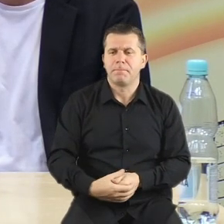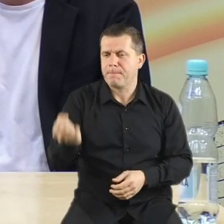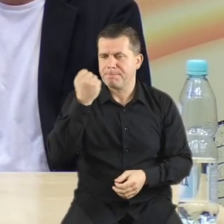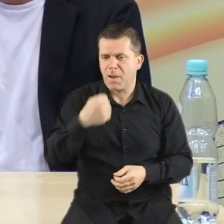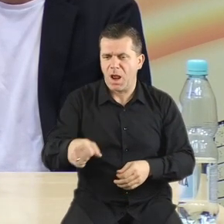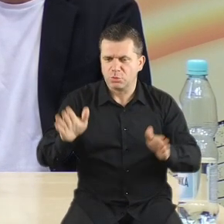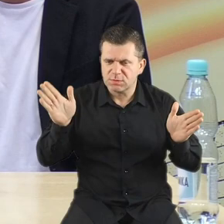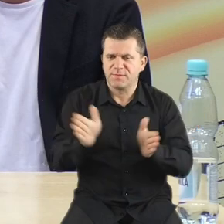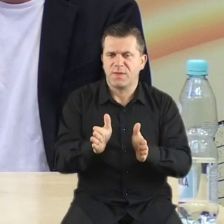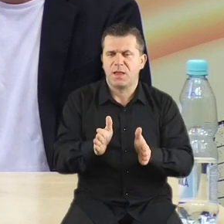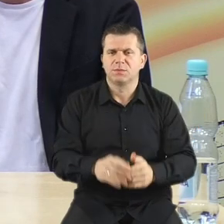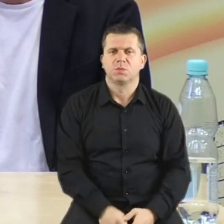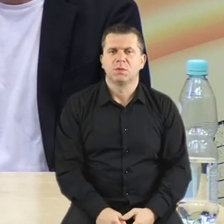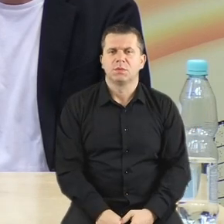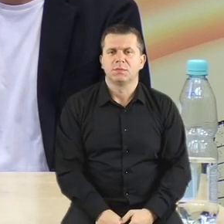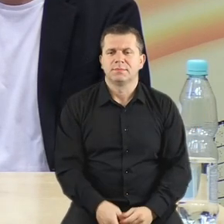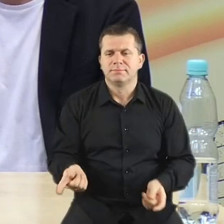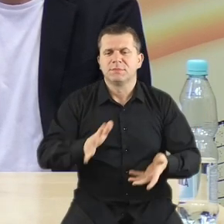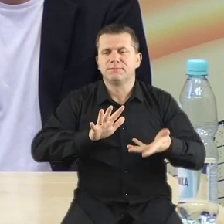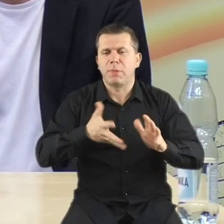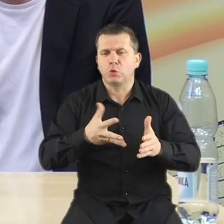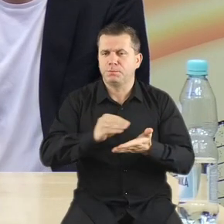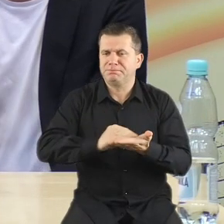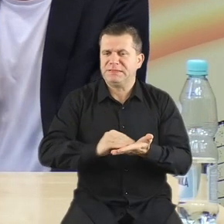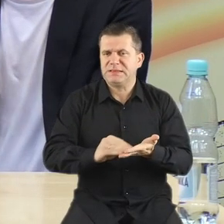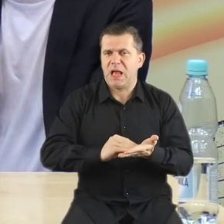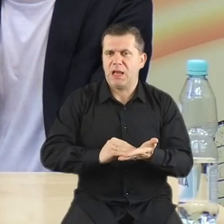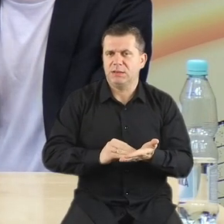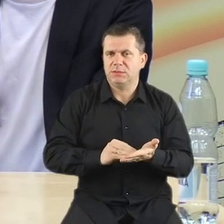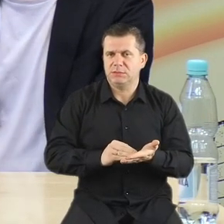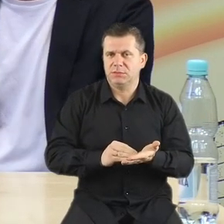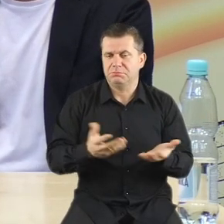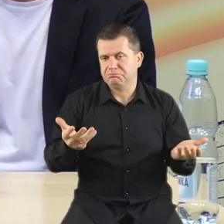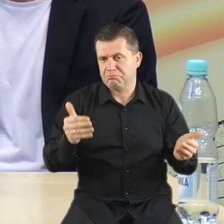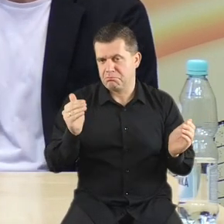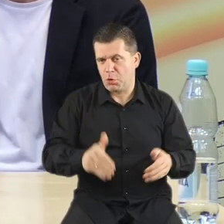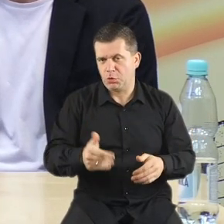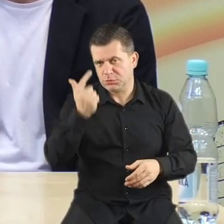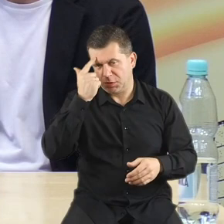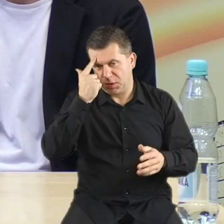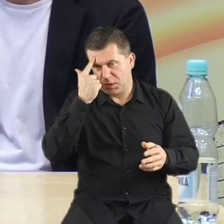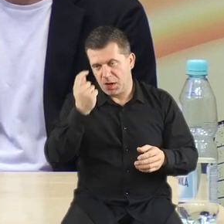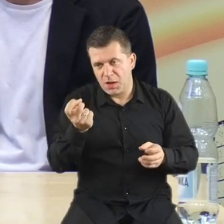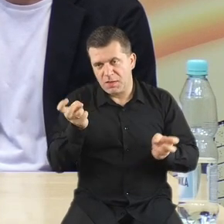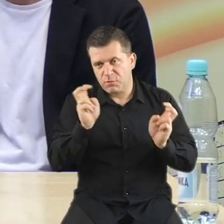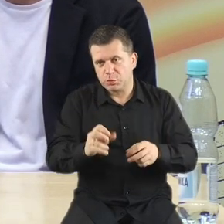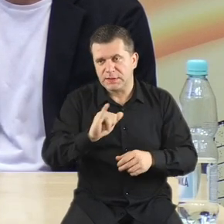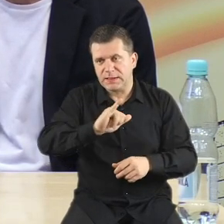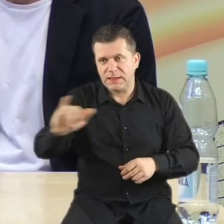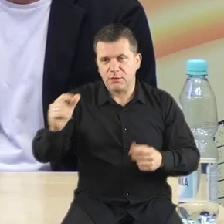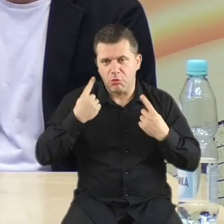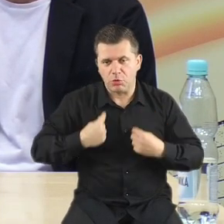bardzo zwięzłego stylu pisarskiego? Czy może jakaś twórczość jakiegoś pisarza pana